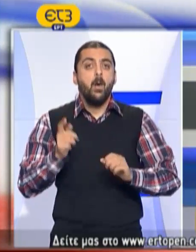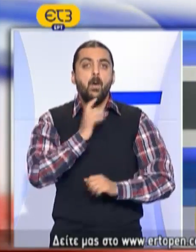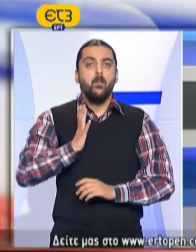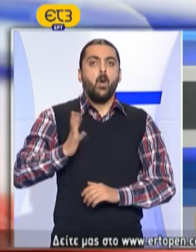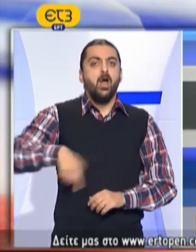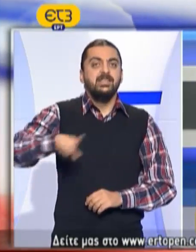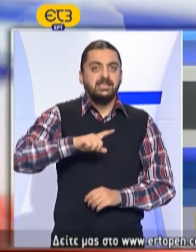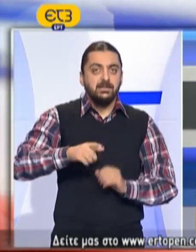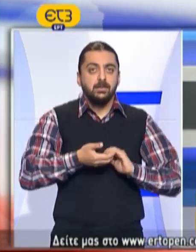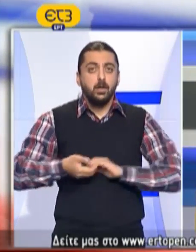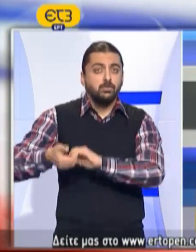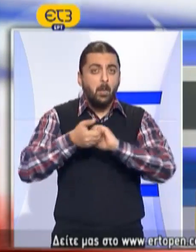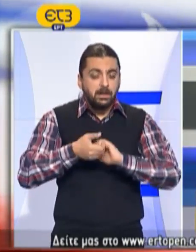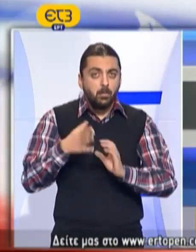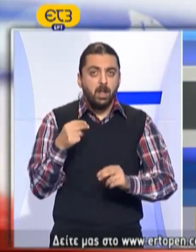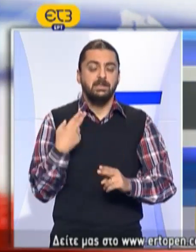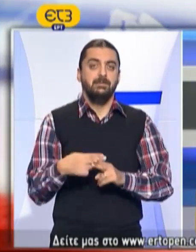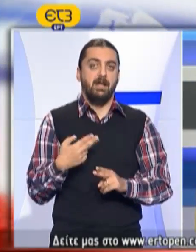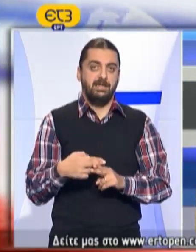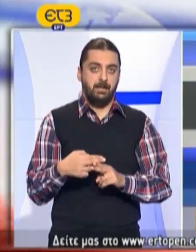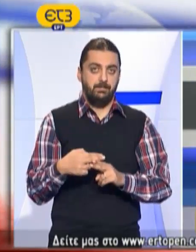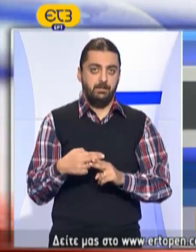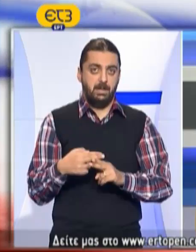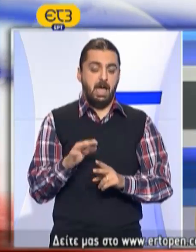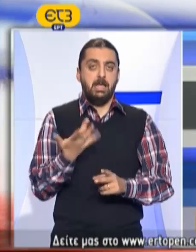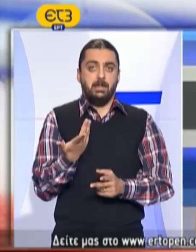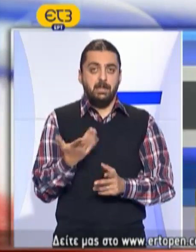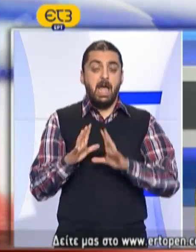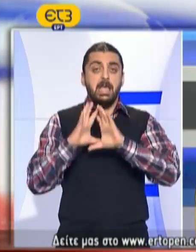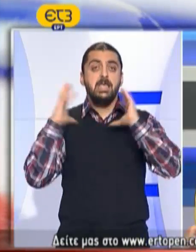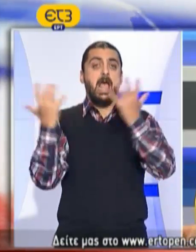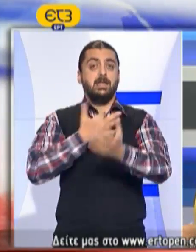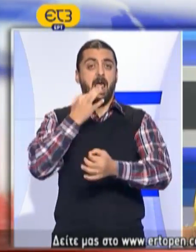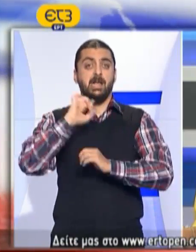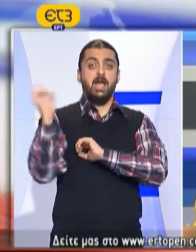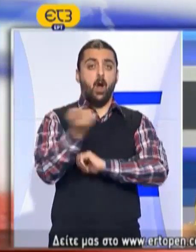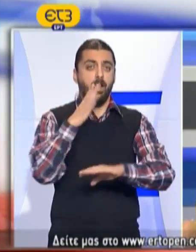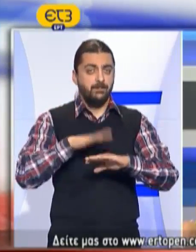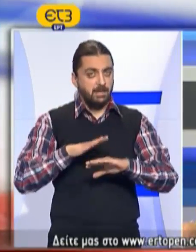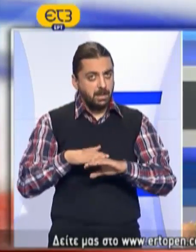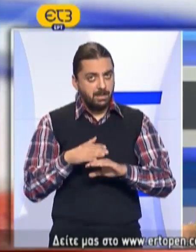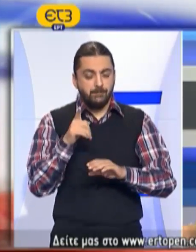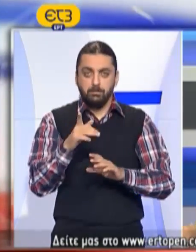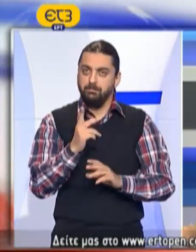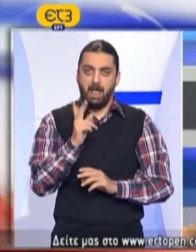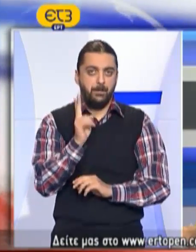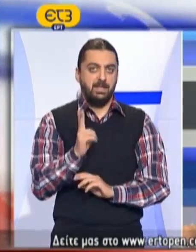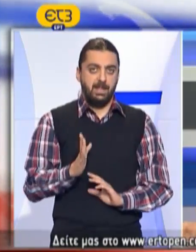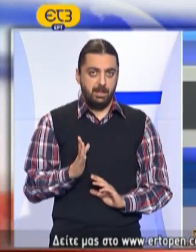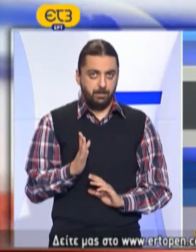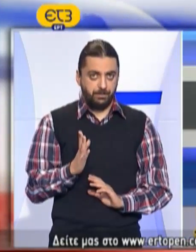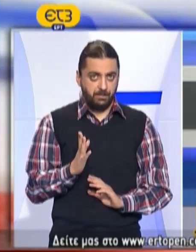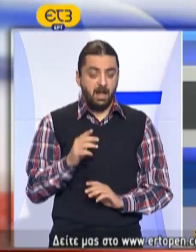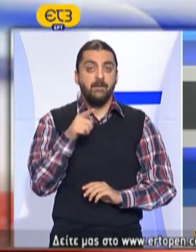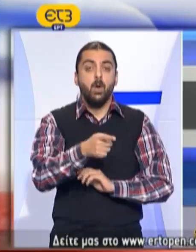σημασία. Οι γενικεύσεις αυτές είναι επικίνδυνες, διότι με την ίδια έννοια και μιας και την ίδια μέρα έχουμε την απόφαση του δικαστηρίου για έναν